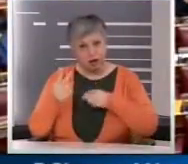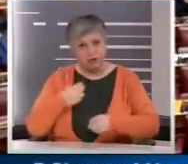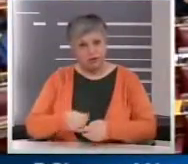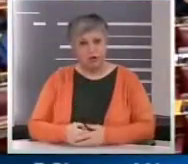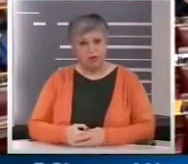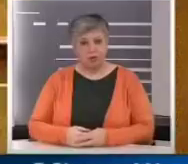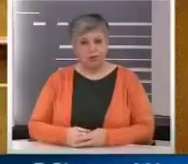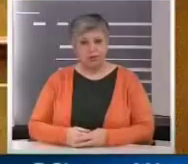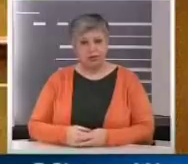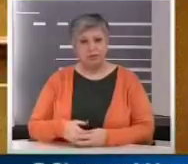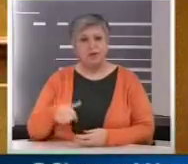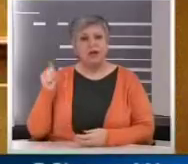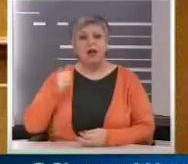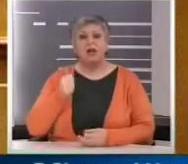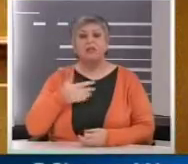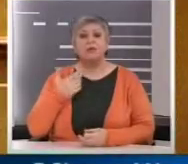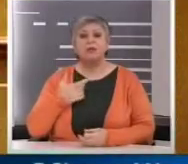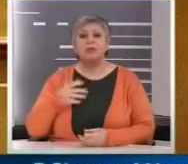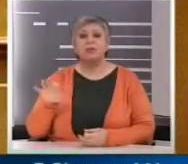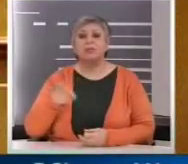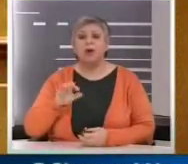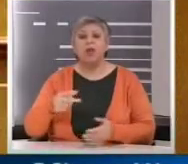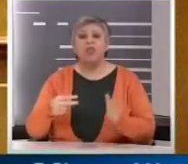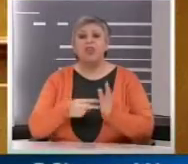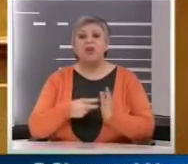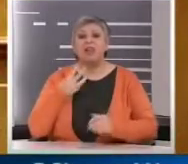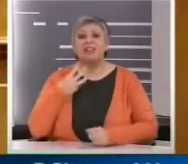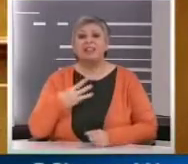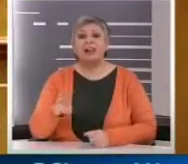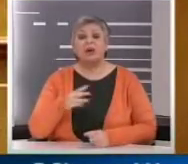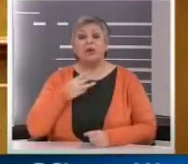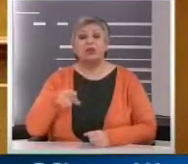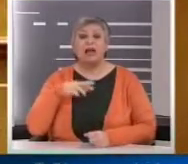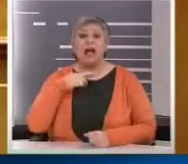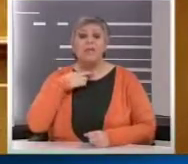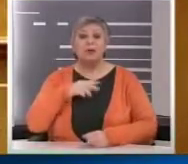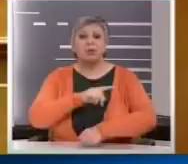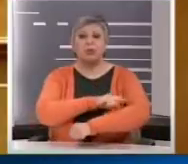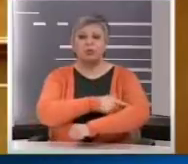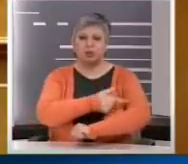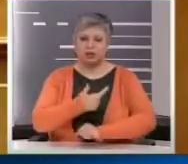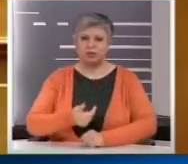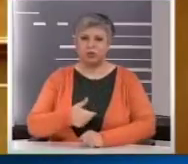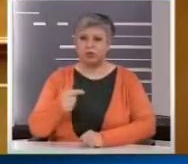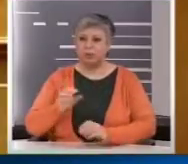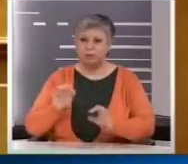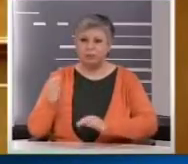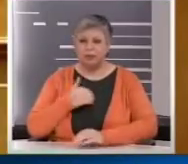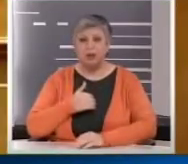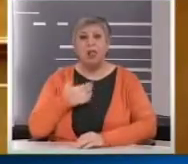Μας κατηγορείτε γιατί βάλαμε 2.300 επικουρικούς γιατρούς στο σύστημα υγείας σαν άμεση λύση και έχουμε προκηρύξει